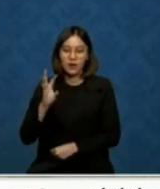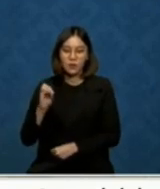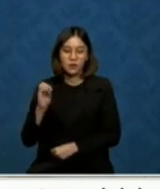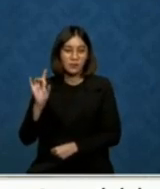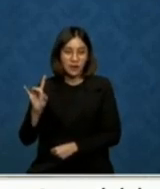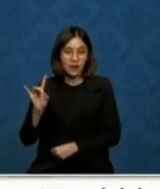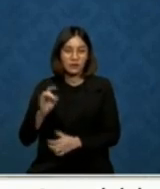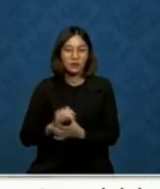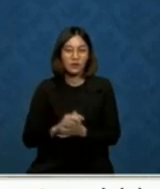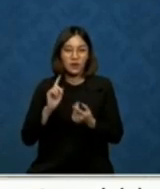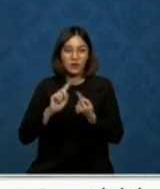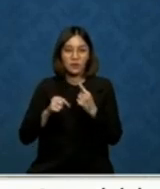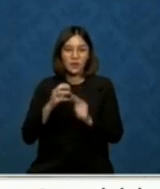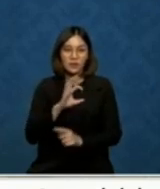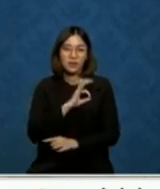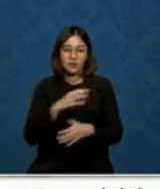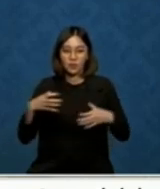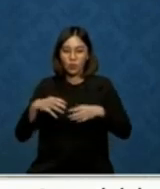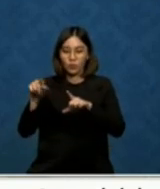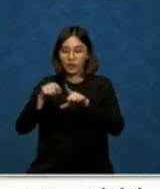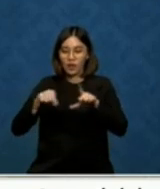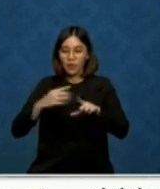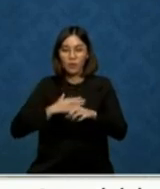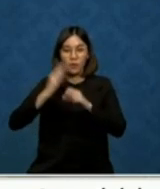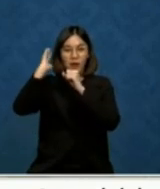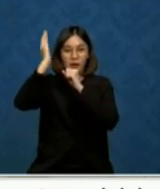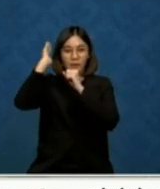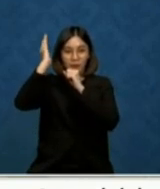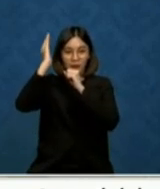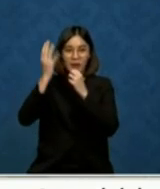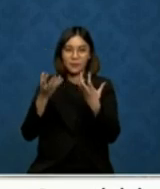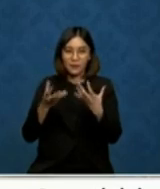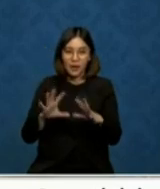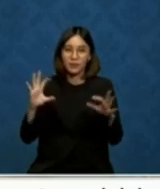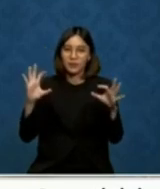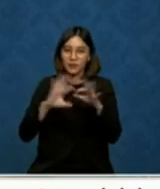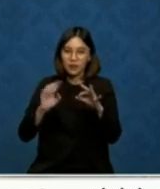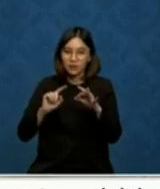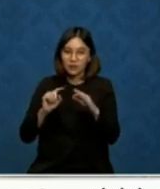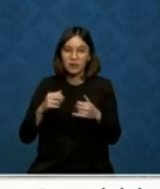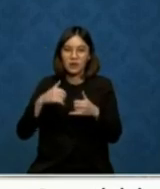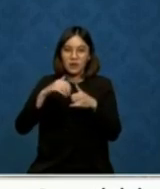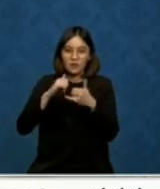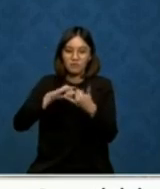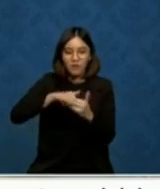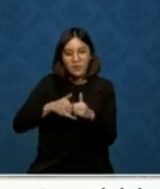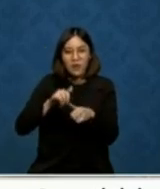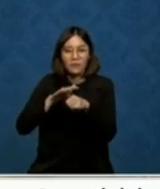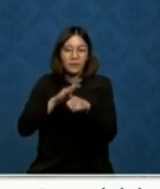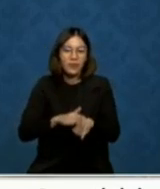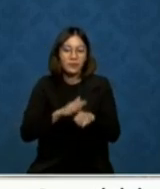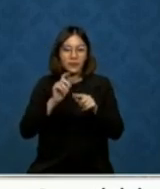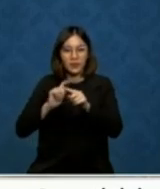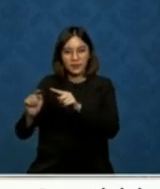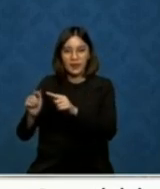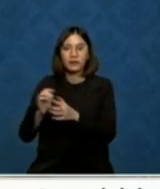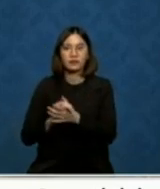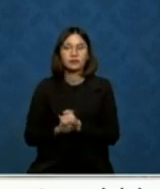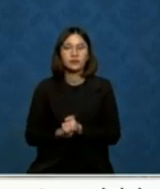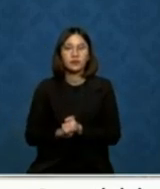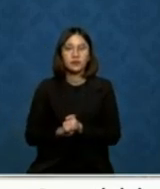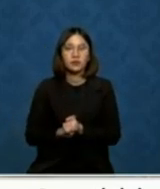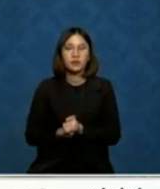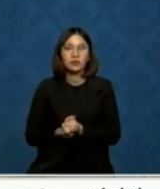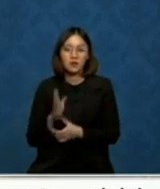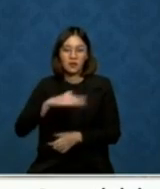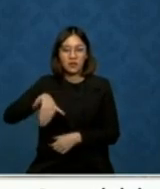2568เพื่อนสมาชิกจากพรรคก้าวไกลของผมอภิปรายไปหลายคนครับในเรื่องการคุกคามทางเพศหลาย